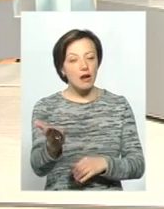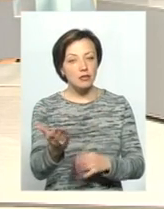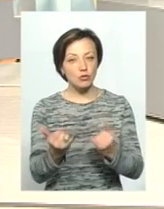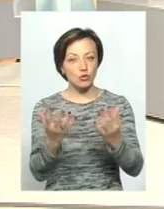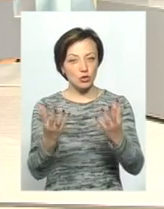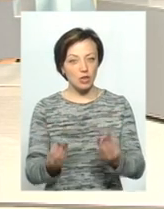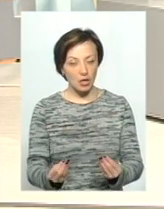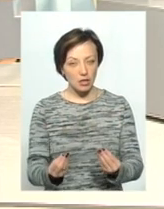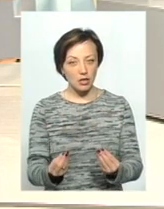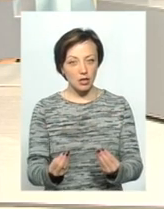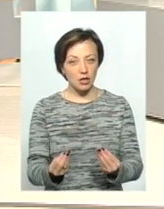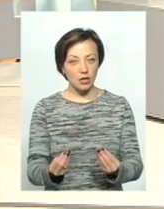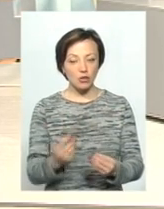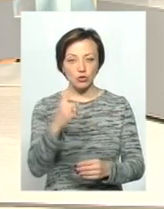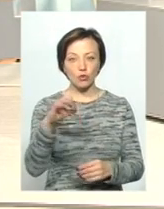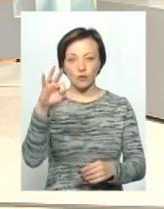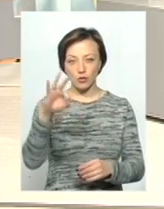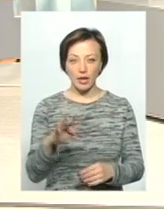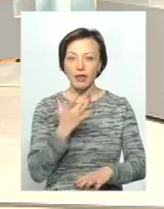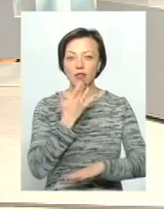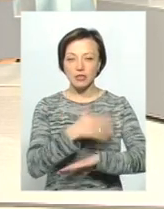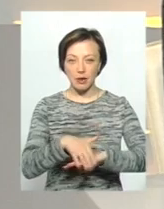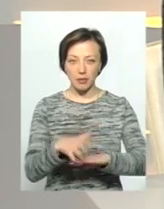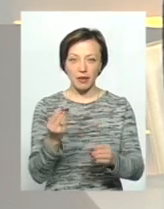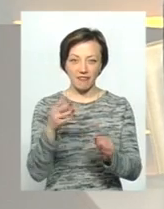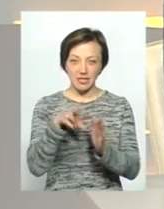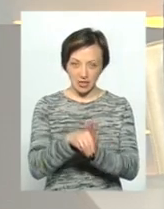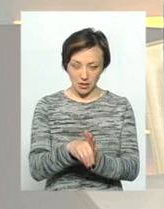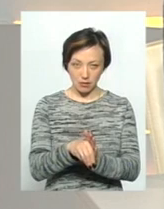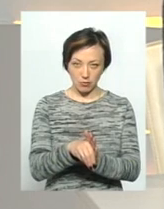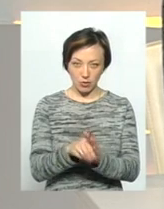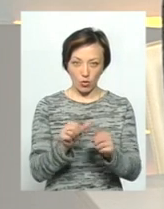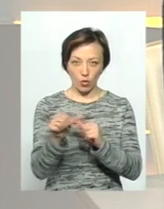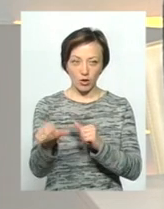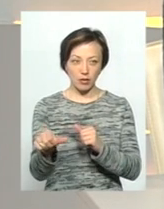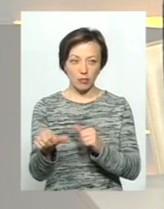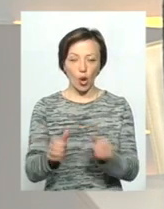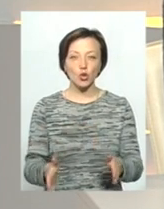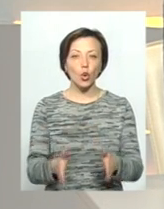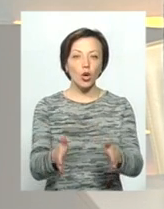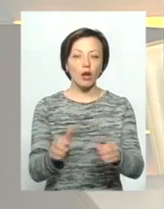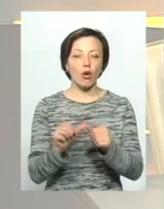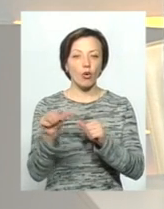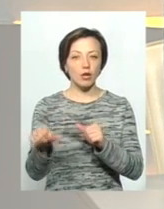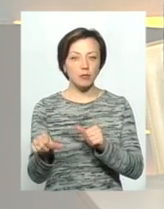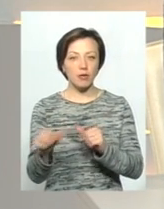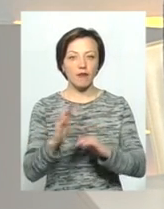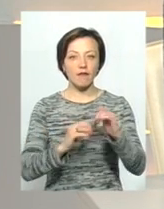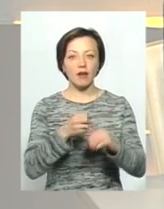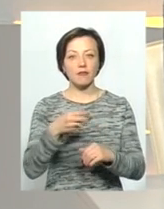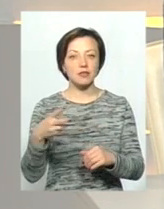день, для підприємства зі 100% іноземними інвестиціями, окрім доріг, окрім